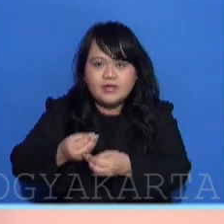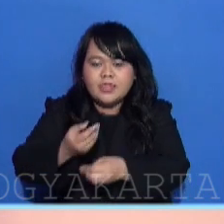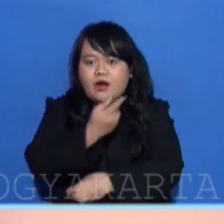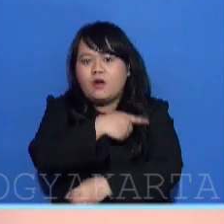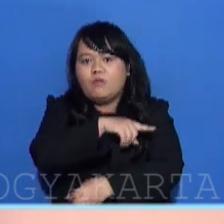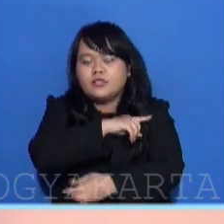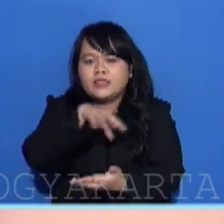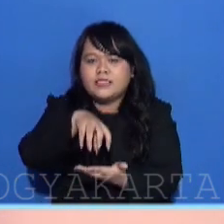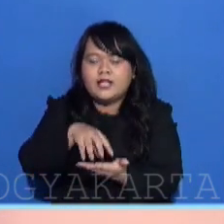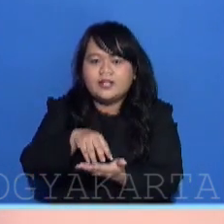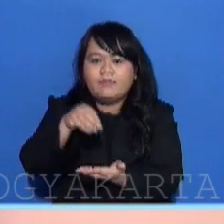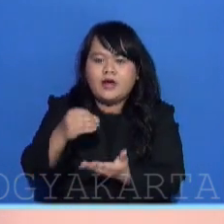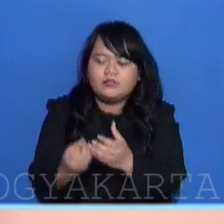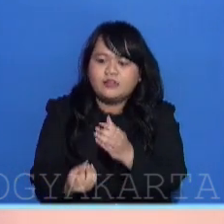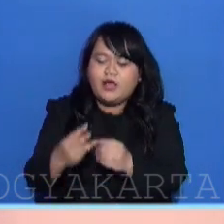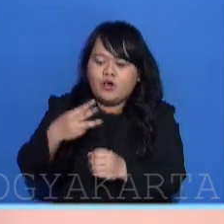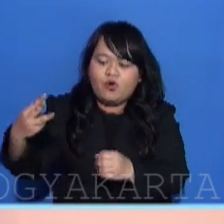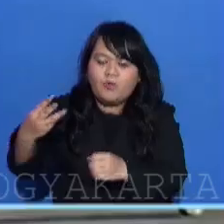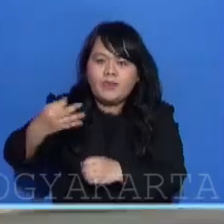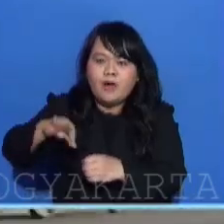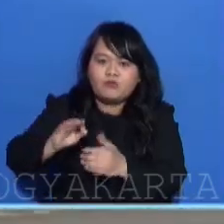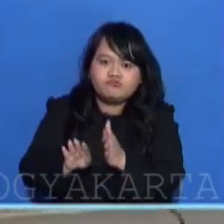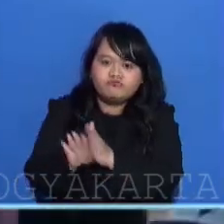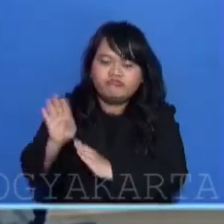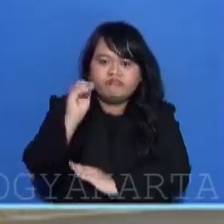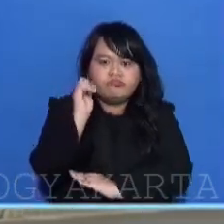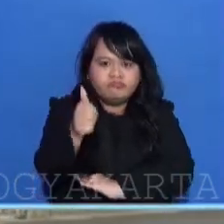berpotensi menjadi pusat pertumbuhan ekonomi baru